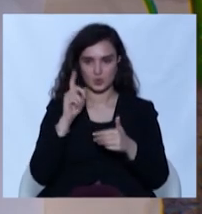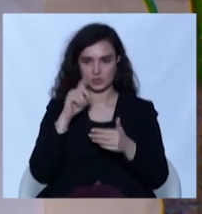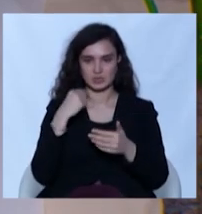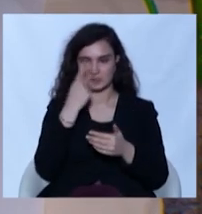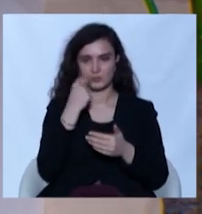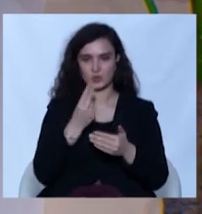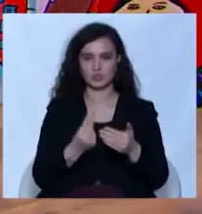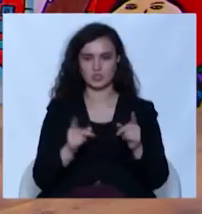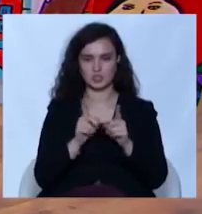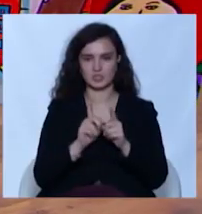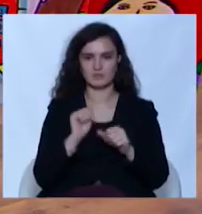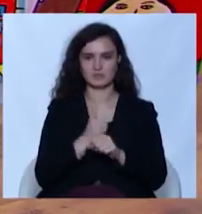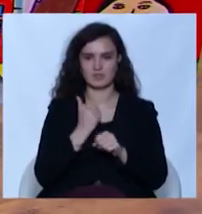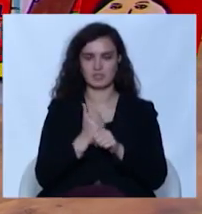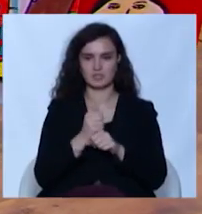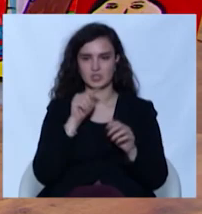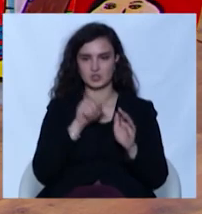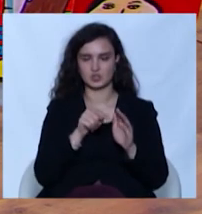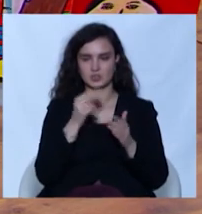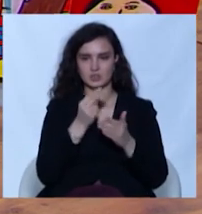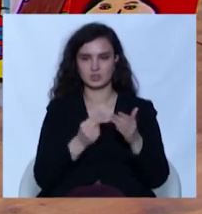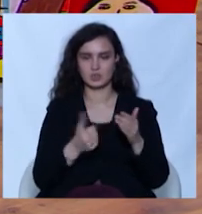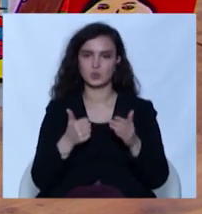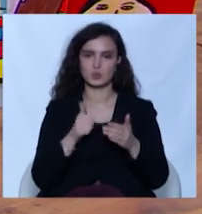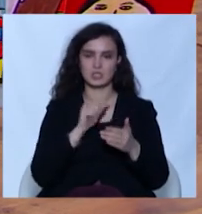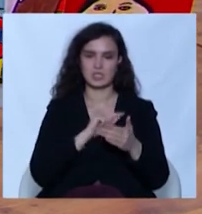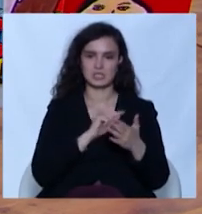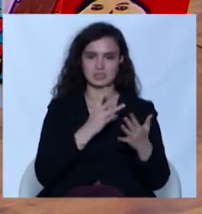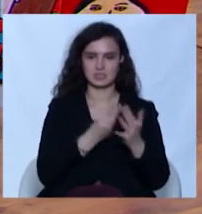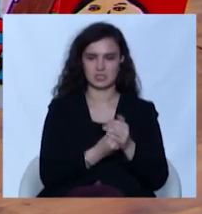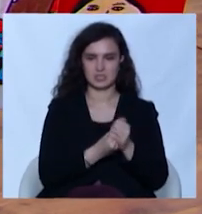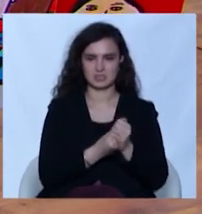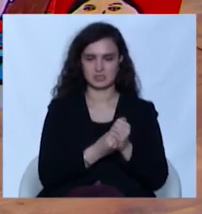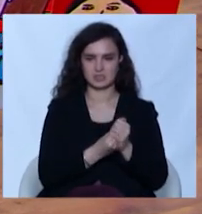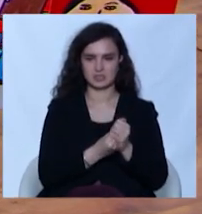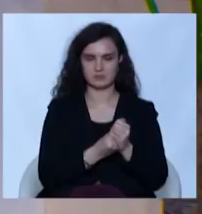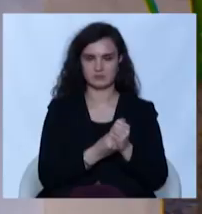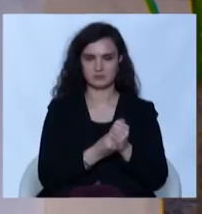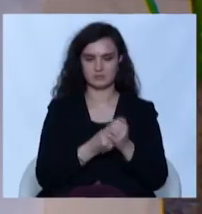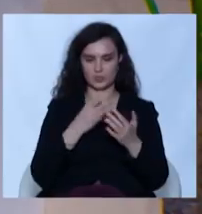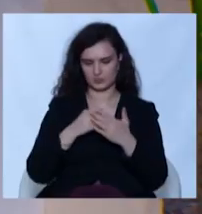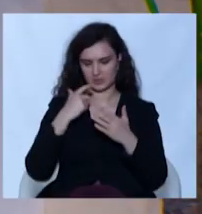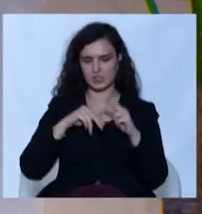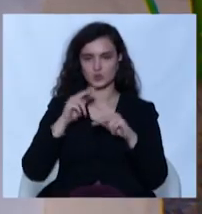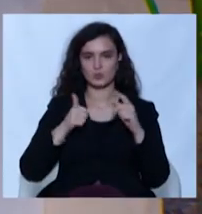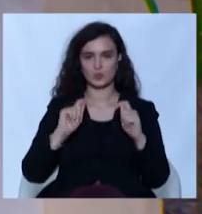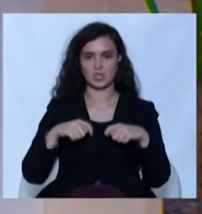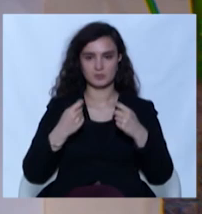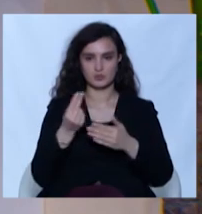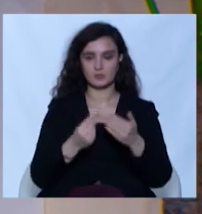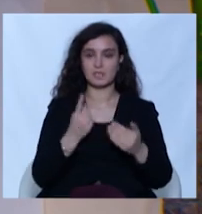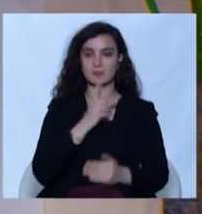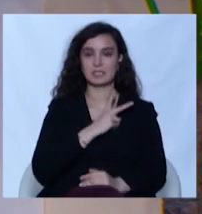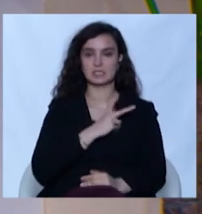მაგრამ პორტრეტში ასევე თავარია ხასიათი. როგორ ხასიათს გადმოსცემ? ერთმა